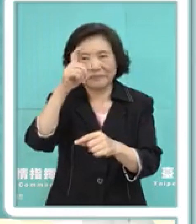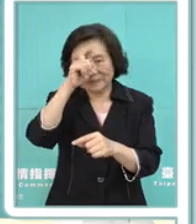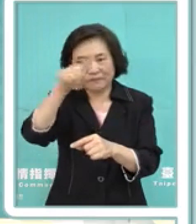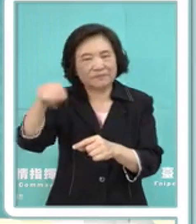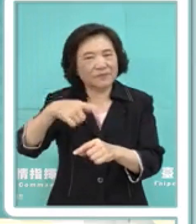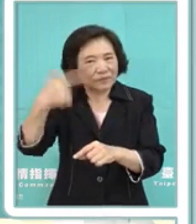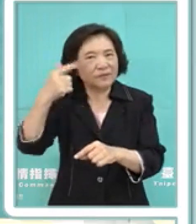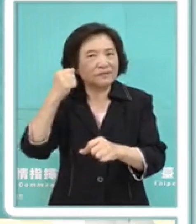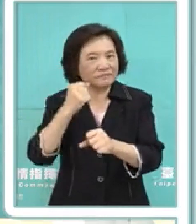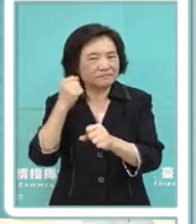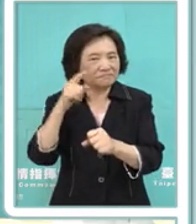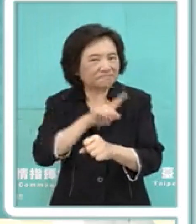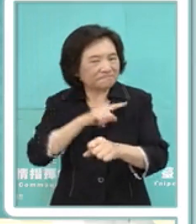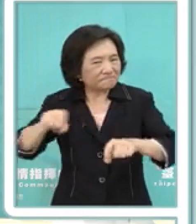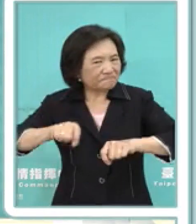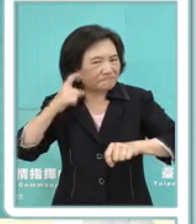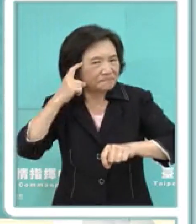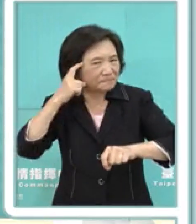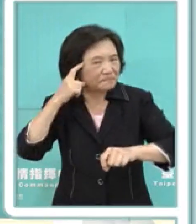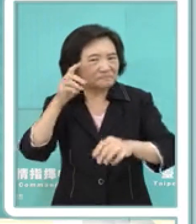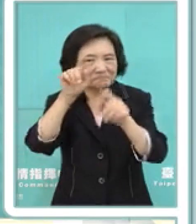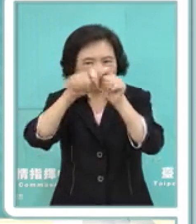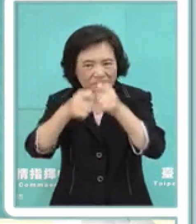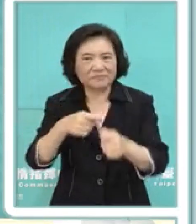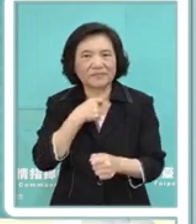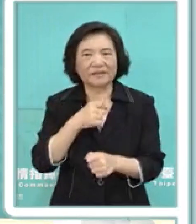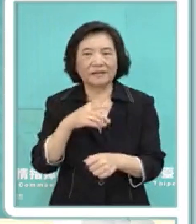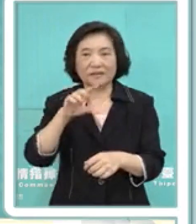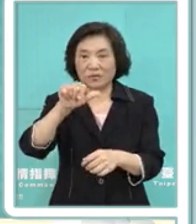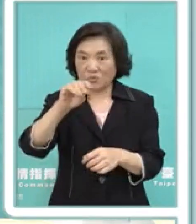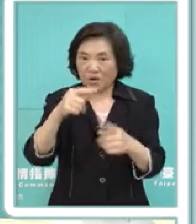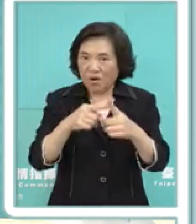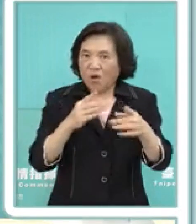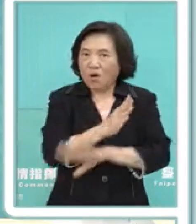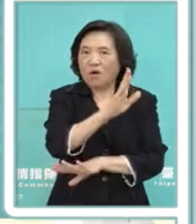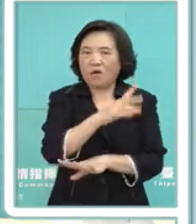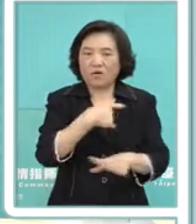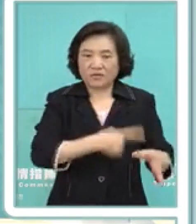很严肃的去面对这个问题，超过50,000个，没有身份证，也没有健保卡。